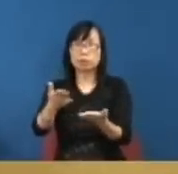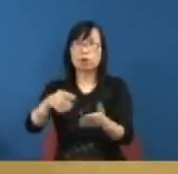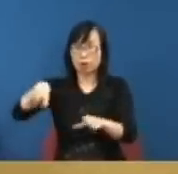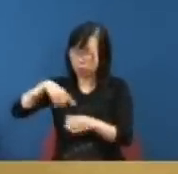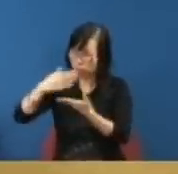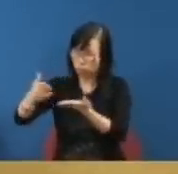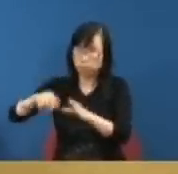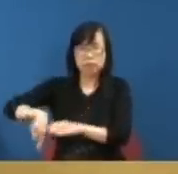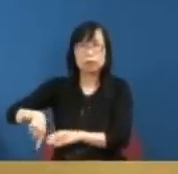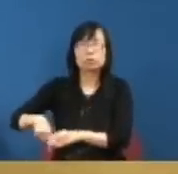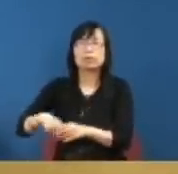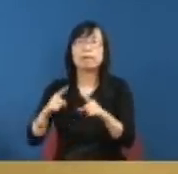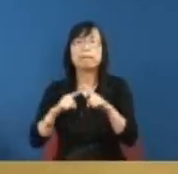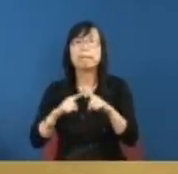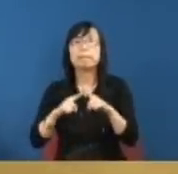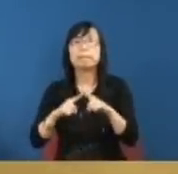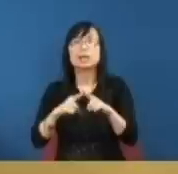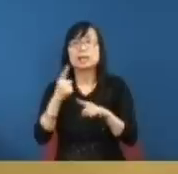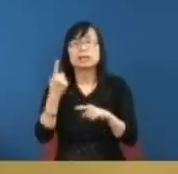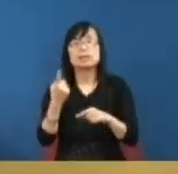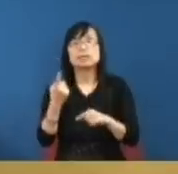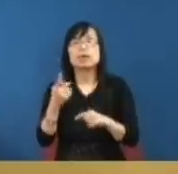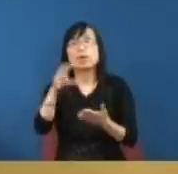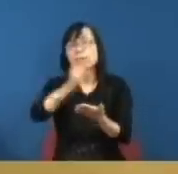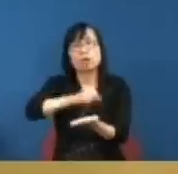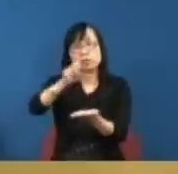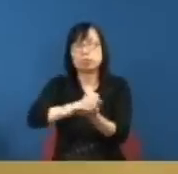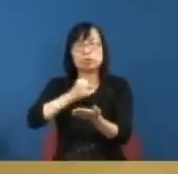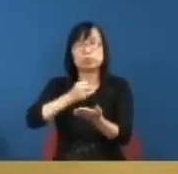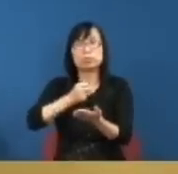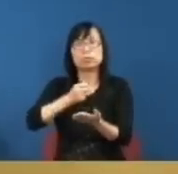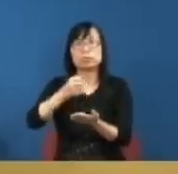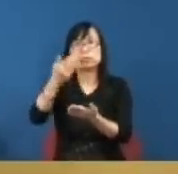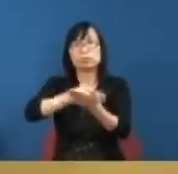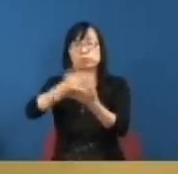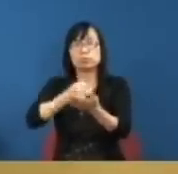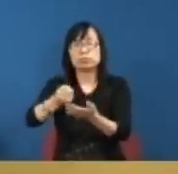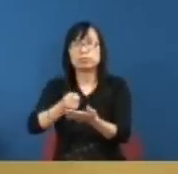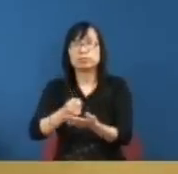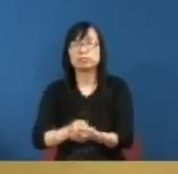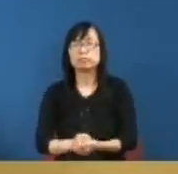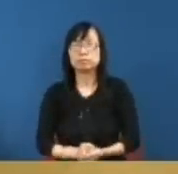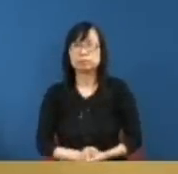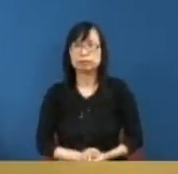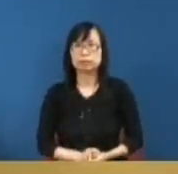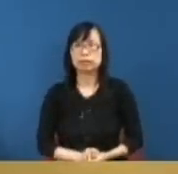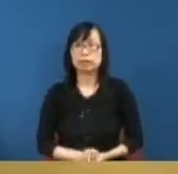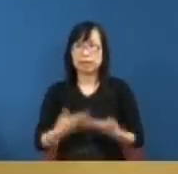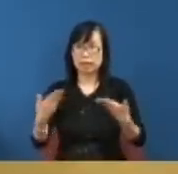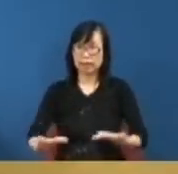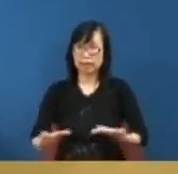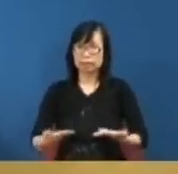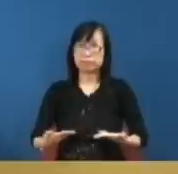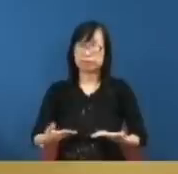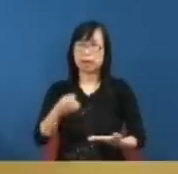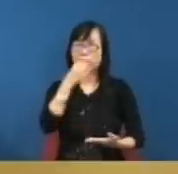人和打工仔的這個掠奪和這個剝削裡面呢，你要站在哪方。在今日的